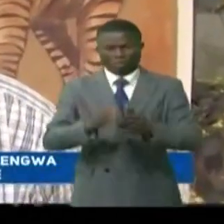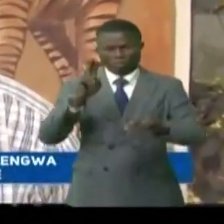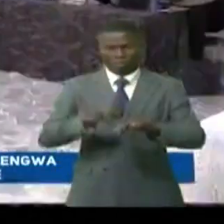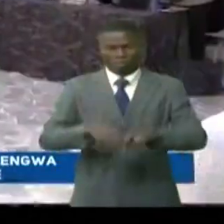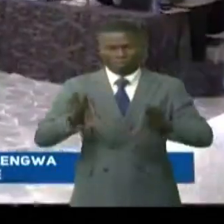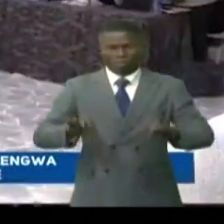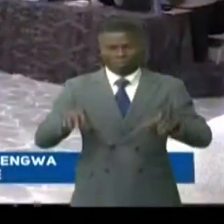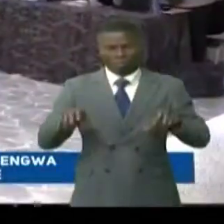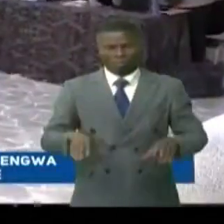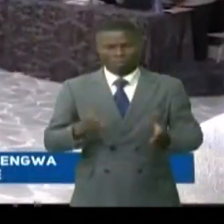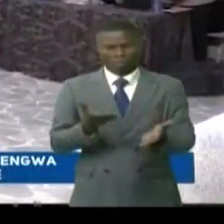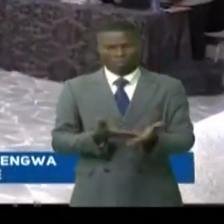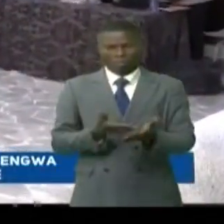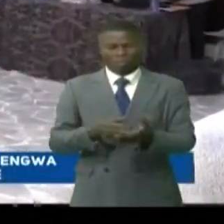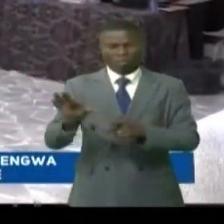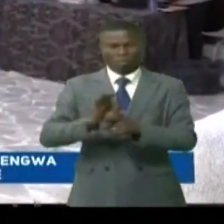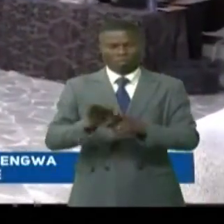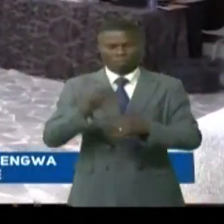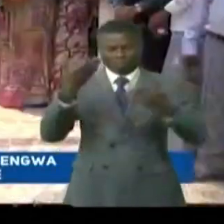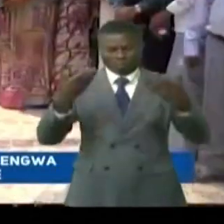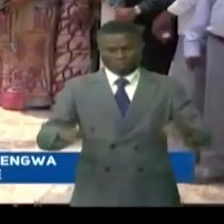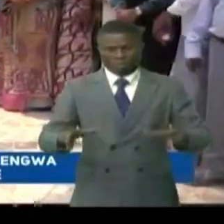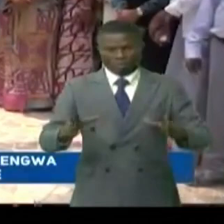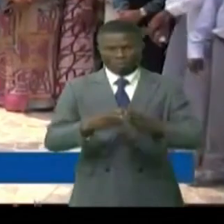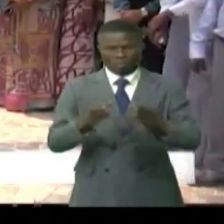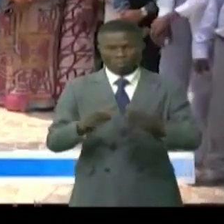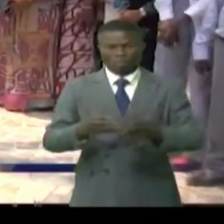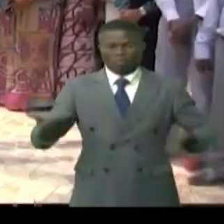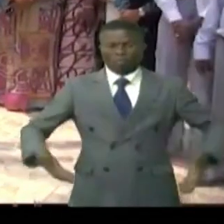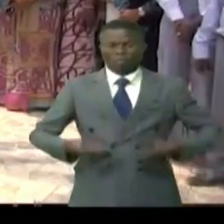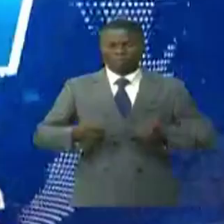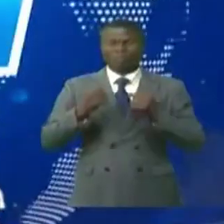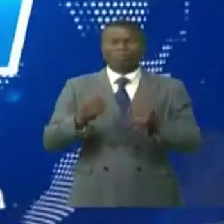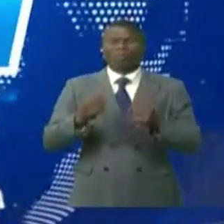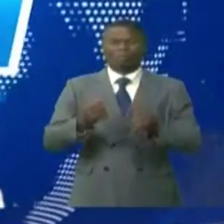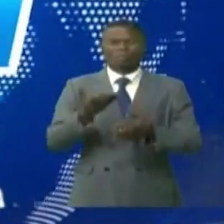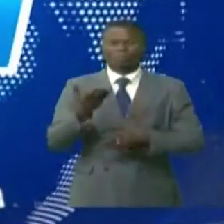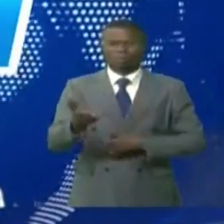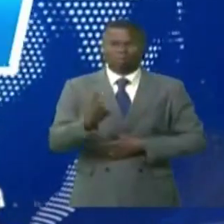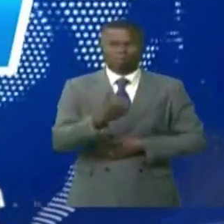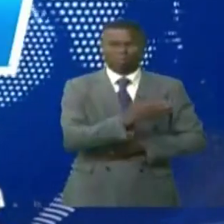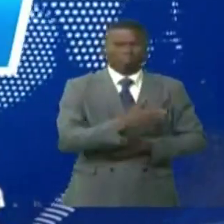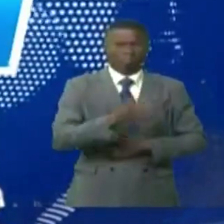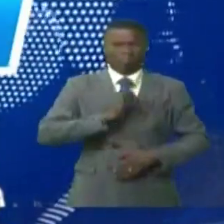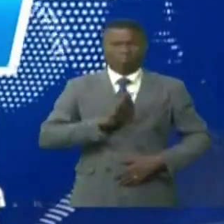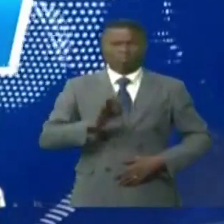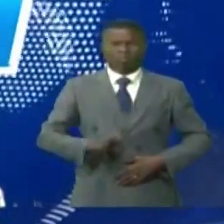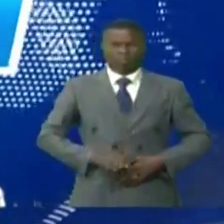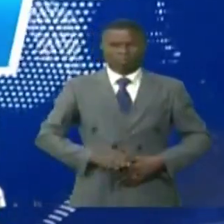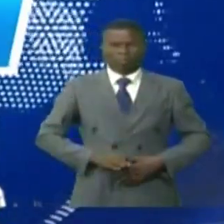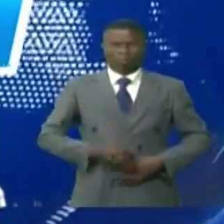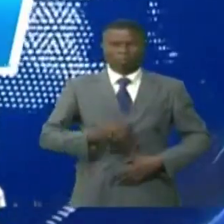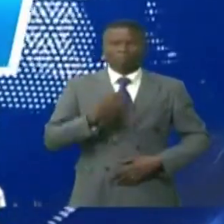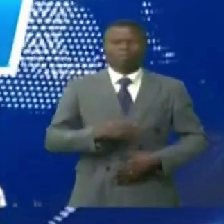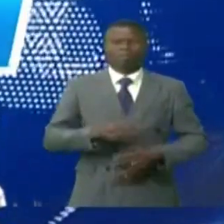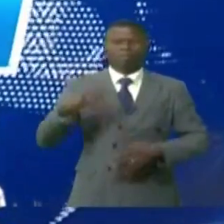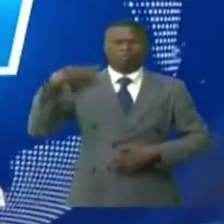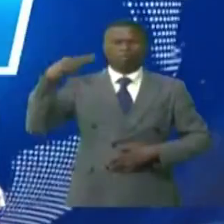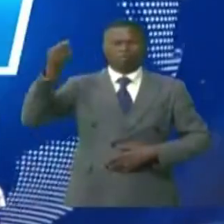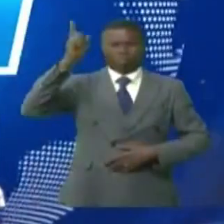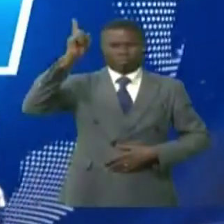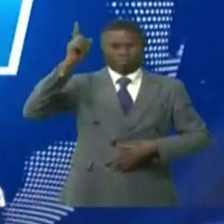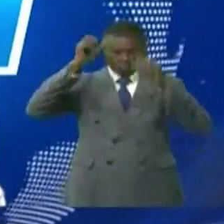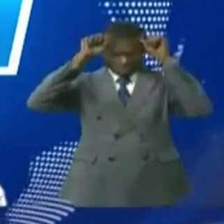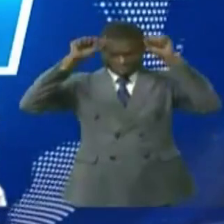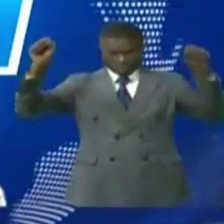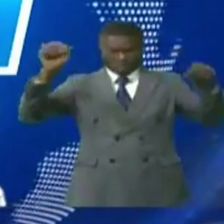sol congolais. Les assises se sont clôturées par une ambiance conviviale. Félix Tshisekedi, plébiscité candidat président